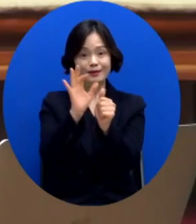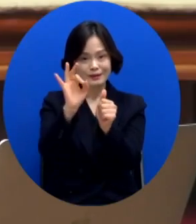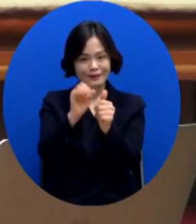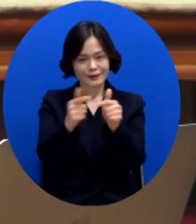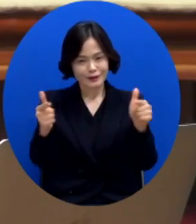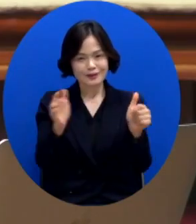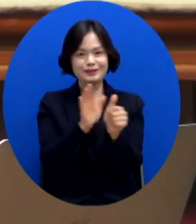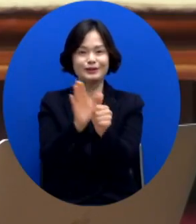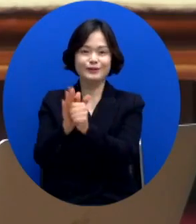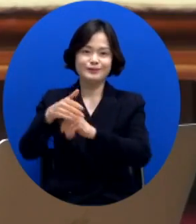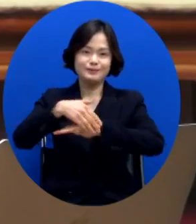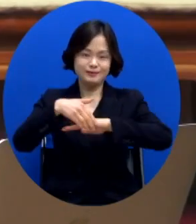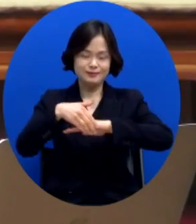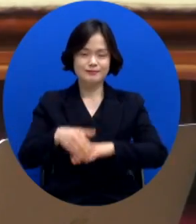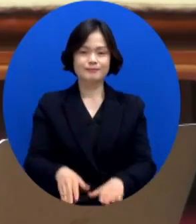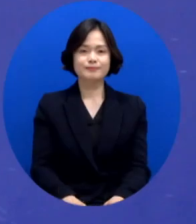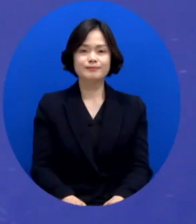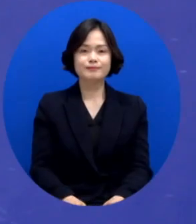특전을 제공할 예정입니다.